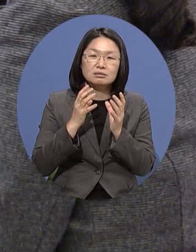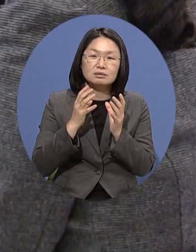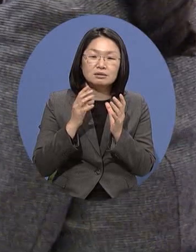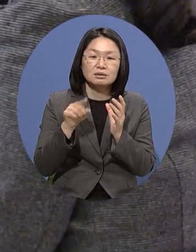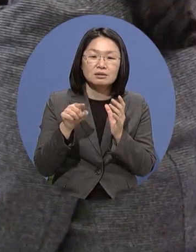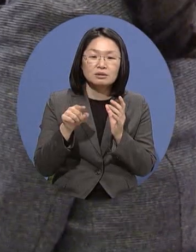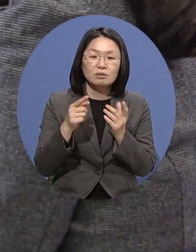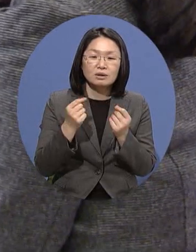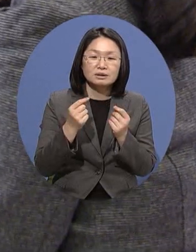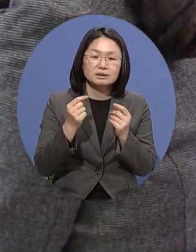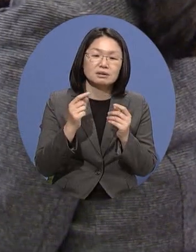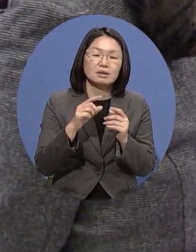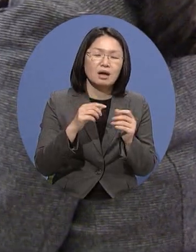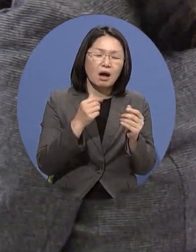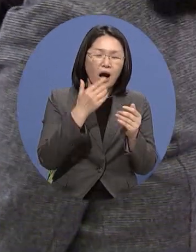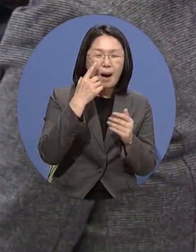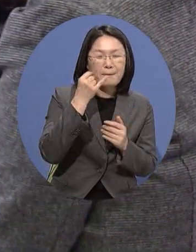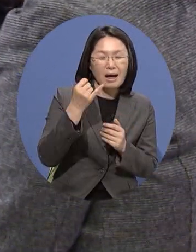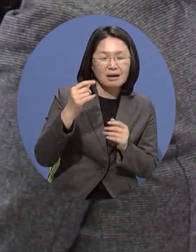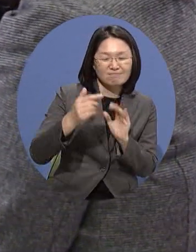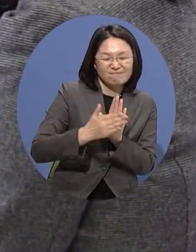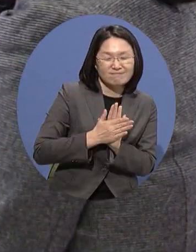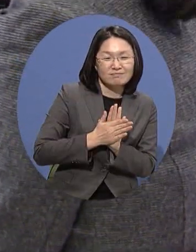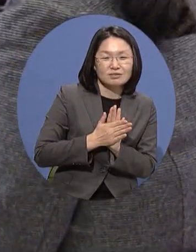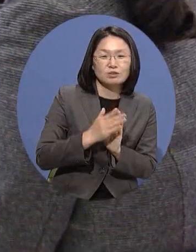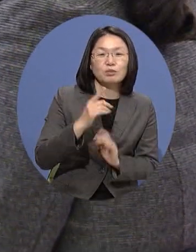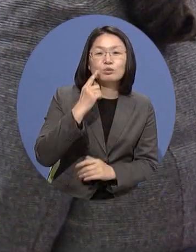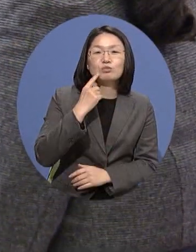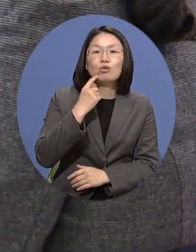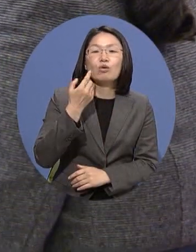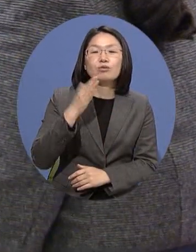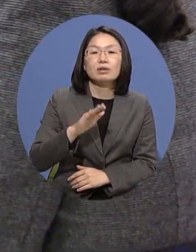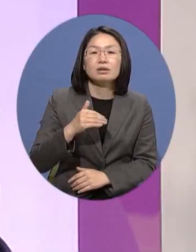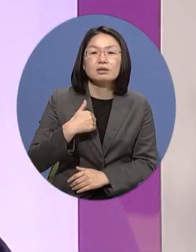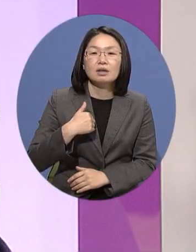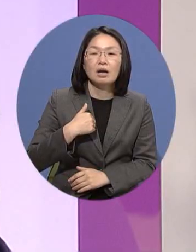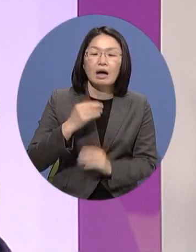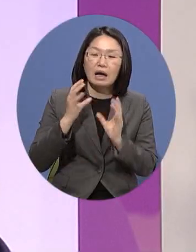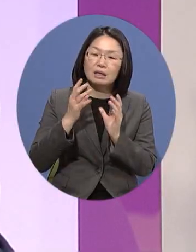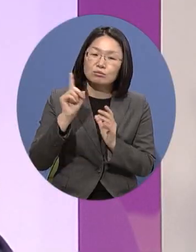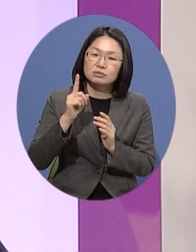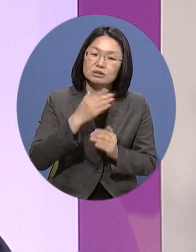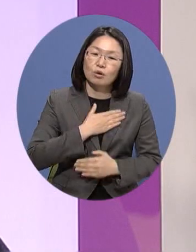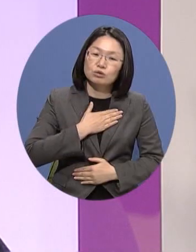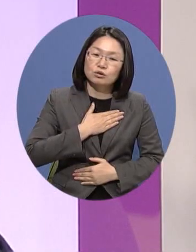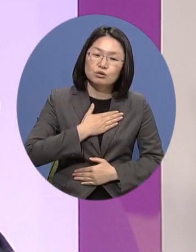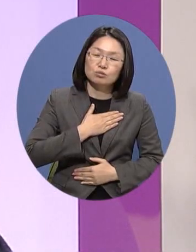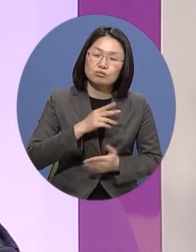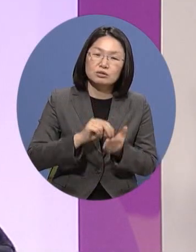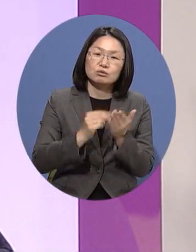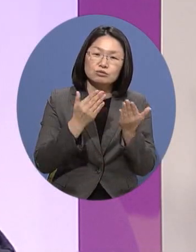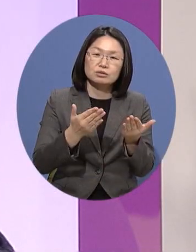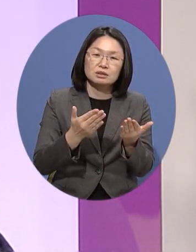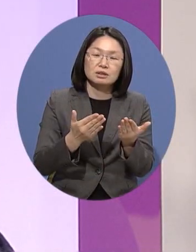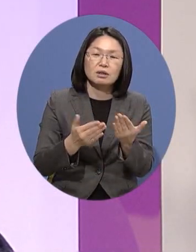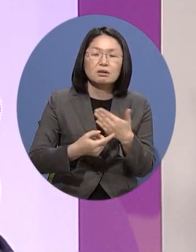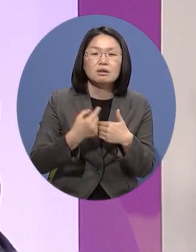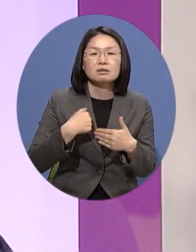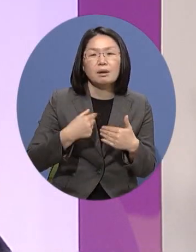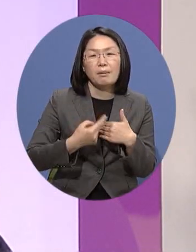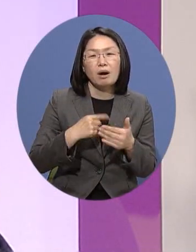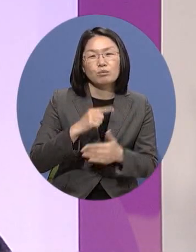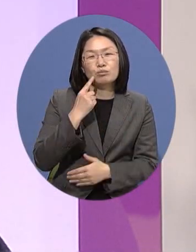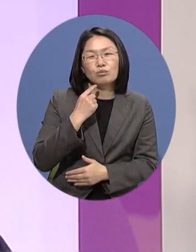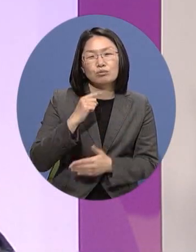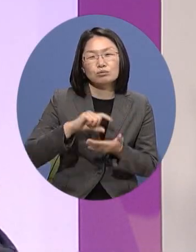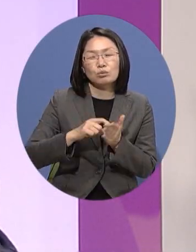그런 게 되게 부럽거든요. 근데 이게 제가 정서적으로 아이한테 뭔가 문제를 준 건지 제가 마음이 그렇게 부러울 정도로 아이가 애착을